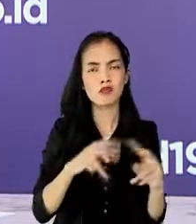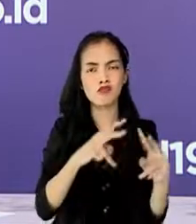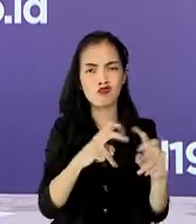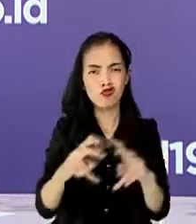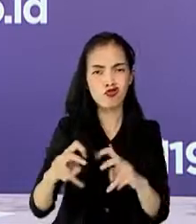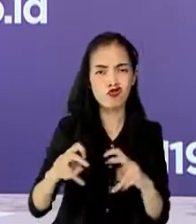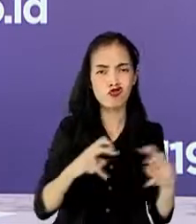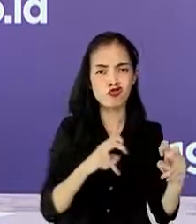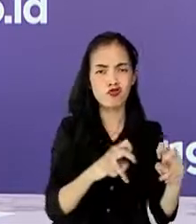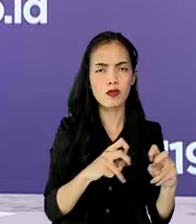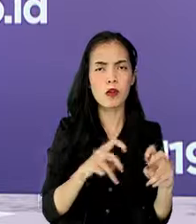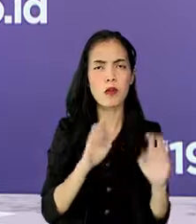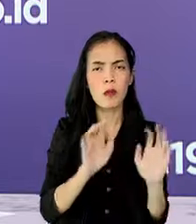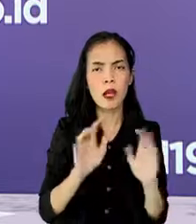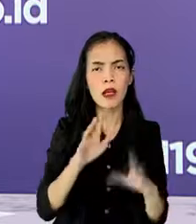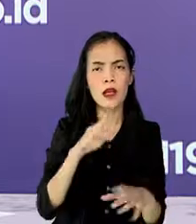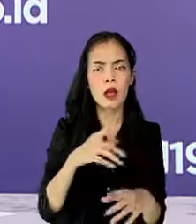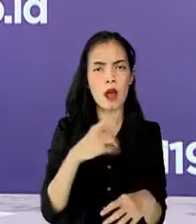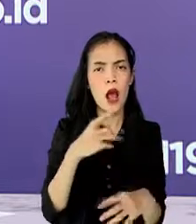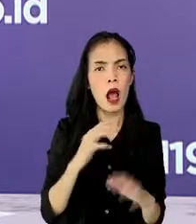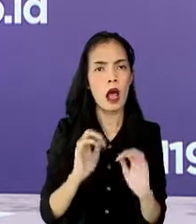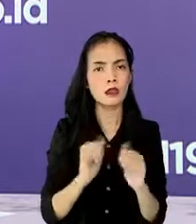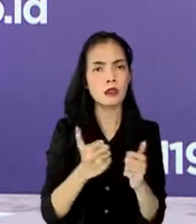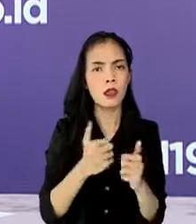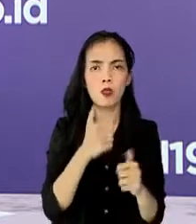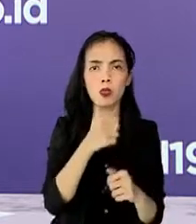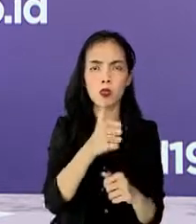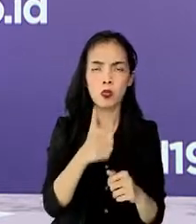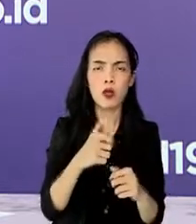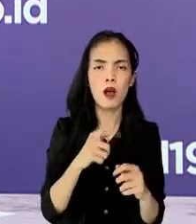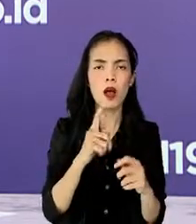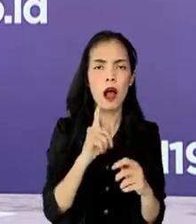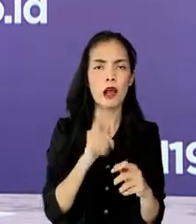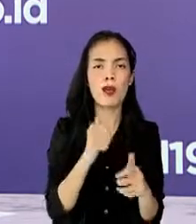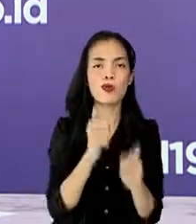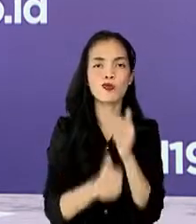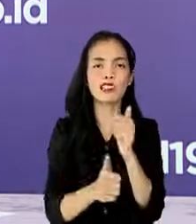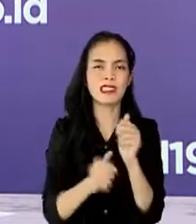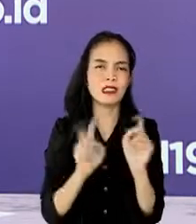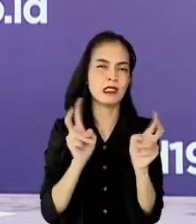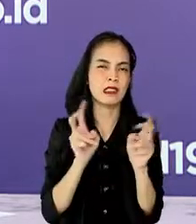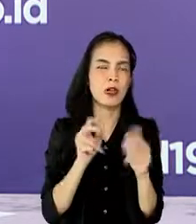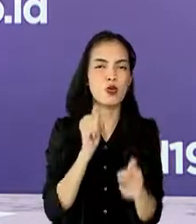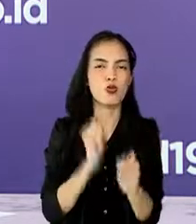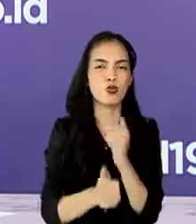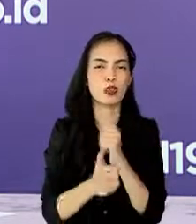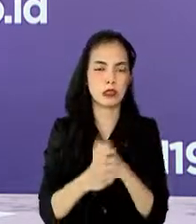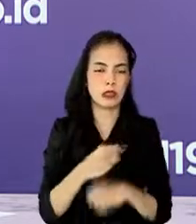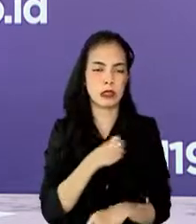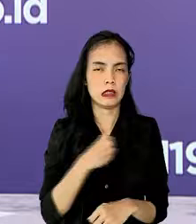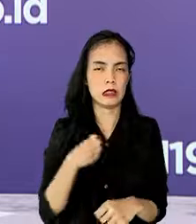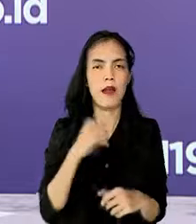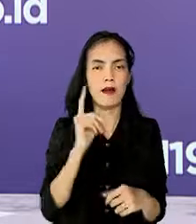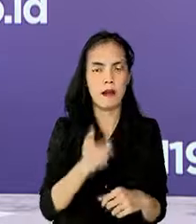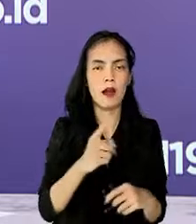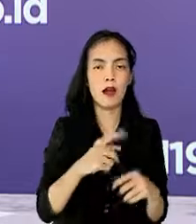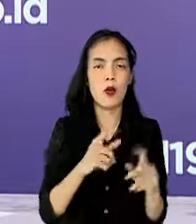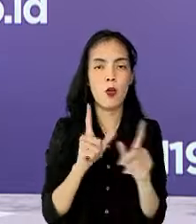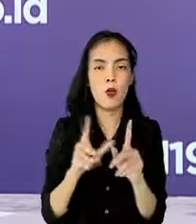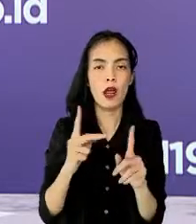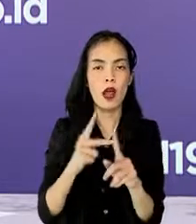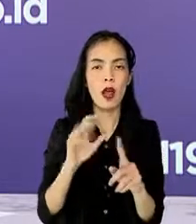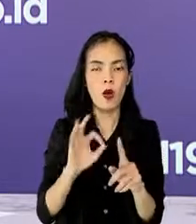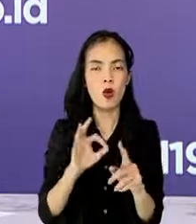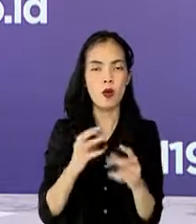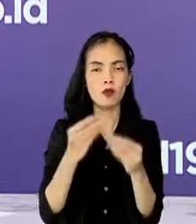dan banyak diantaranya terbukti berkhasiat melalui berbagai uji klinis sejauh ini Who menyarankan